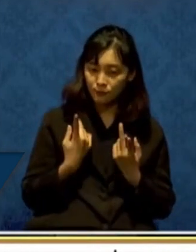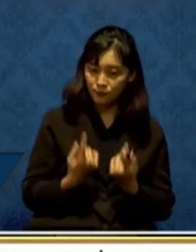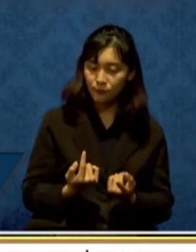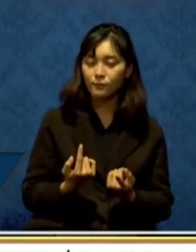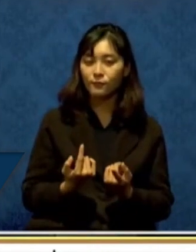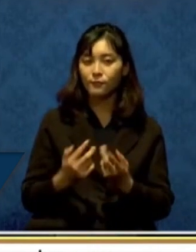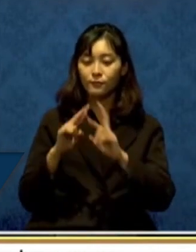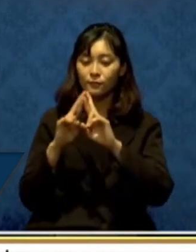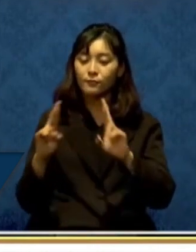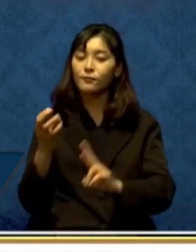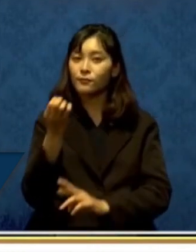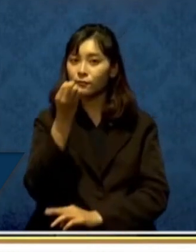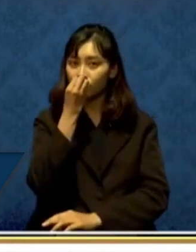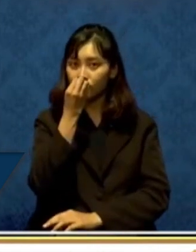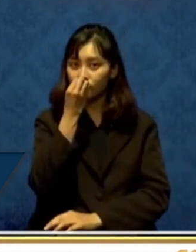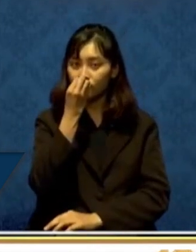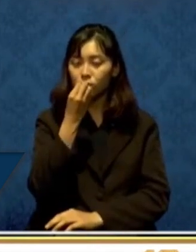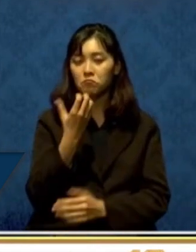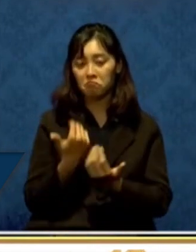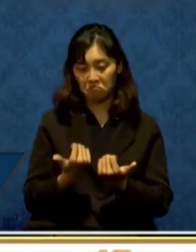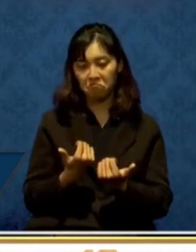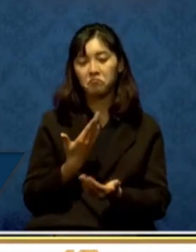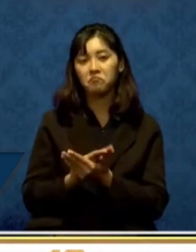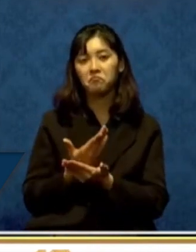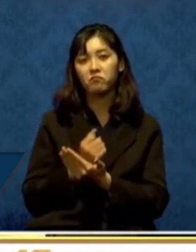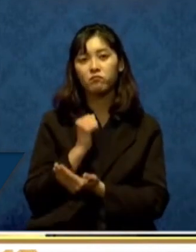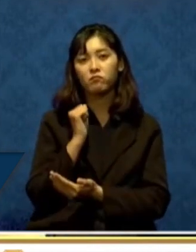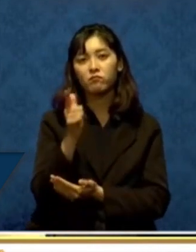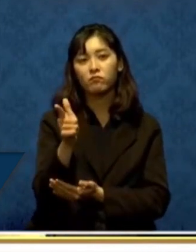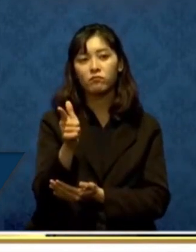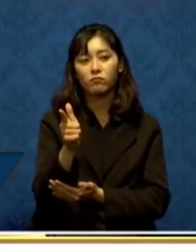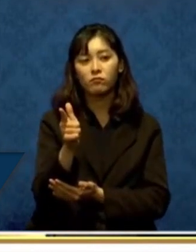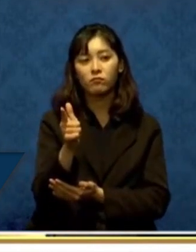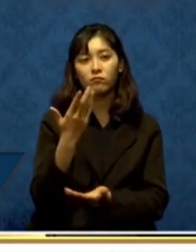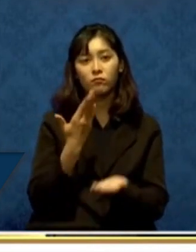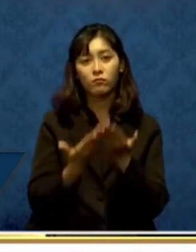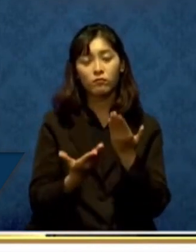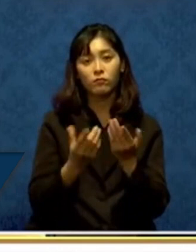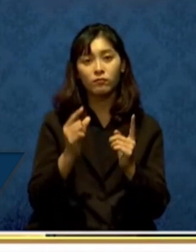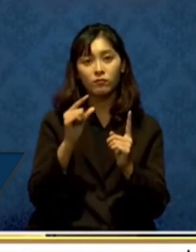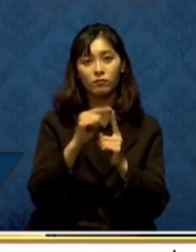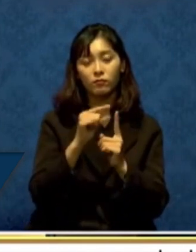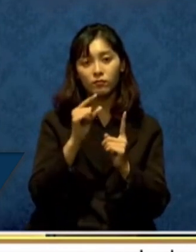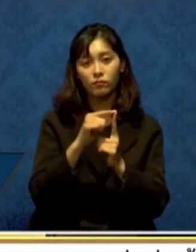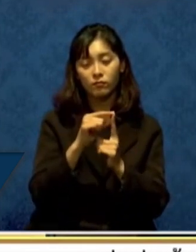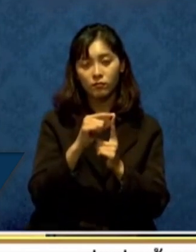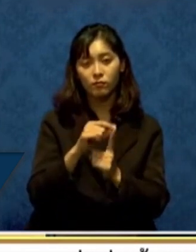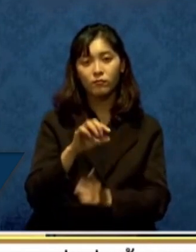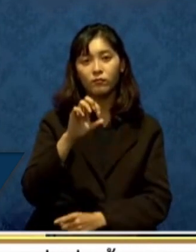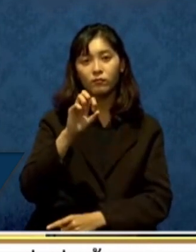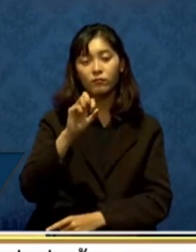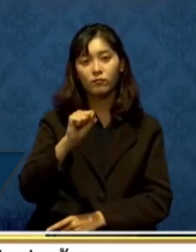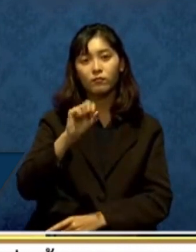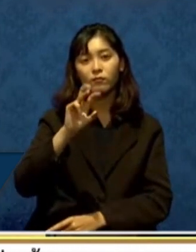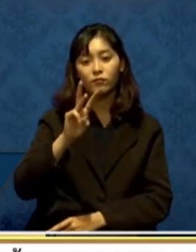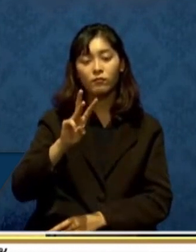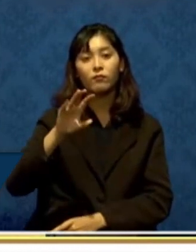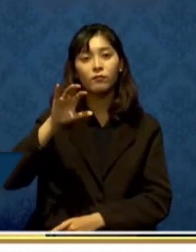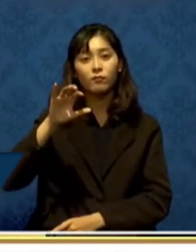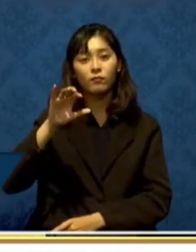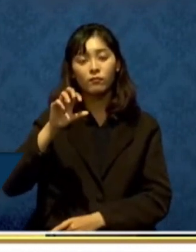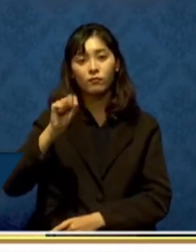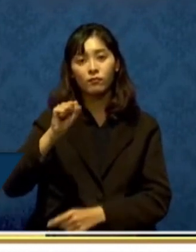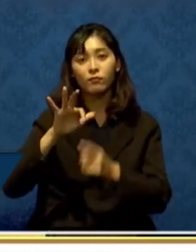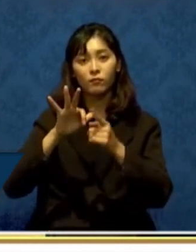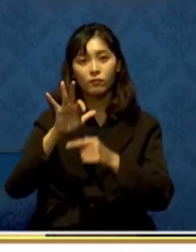ารต้องจ่ายการเรียกรับผลประโยชน์หรือที่เราเรียกกันว่าส่วยให้กับบุคคลหรือกลุ่มที่อ้างตนมา